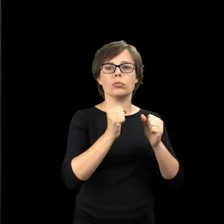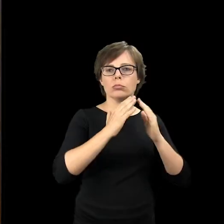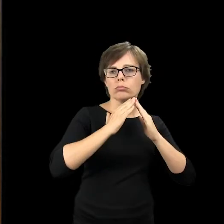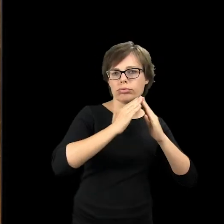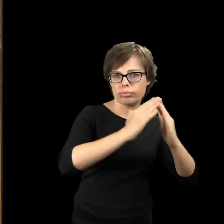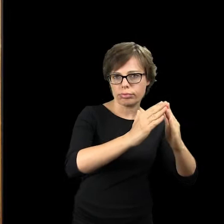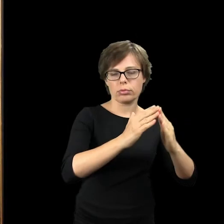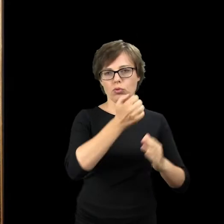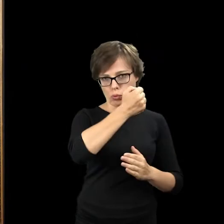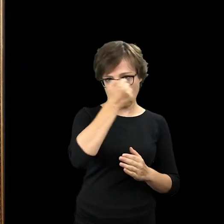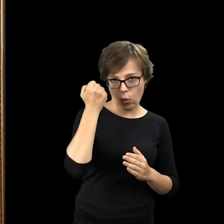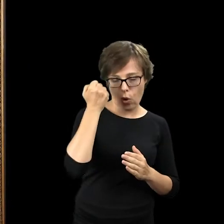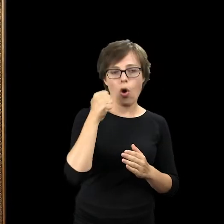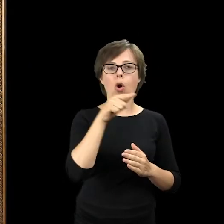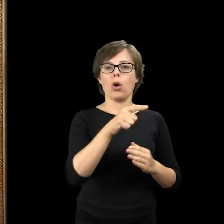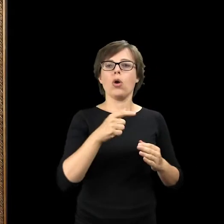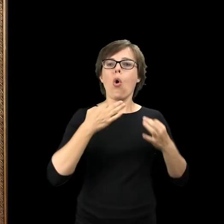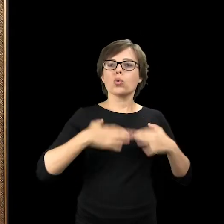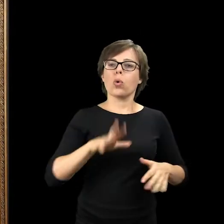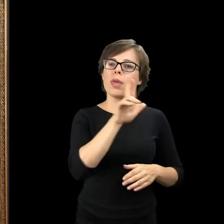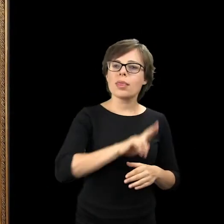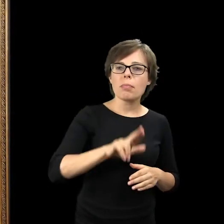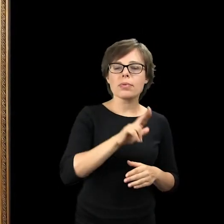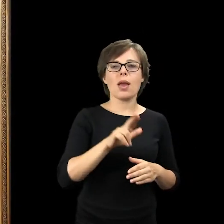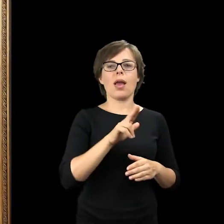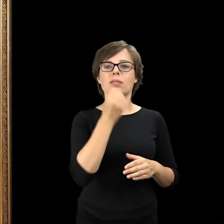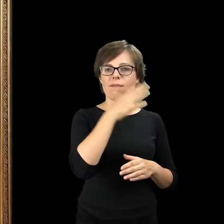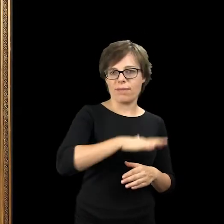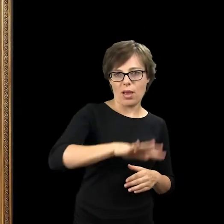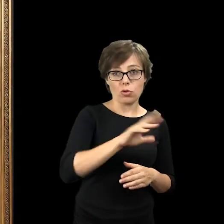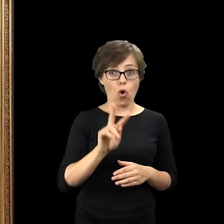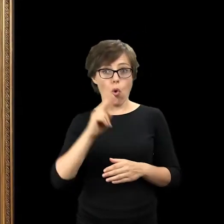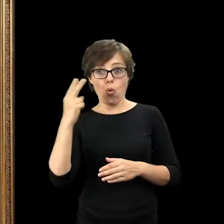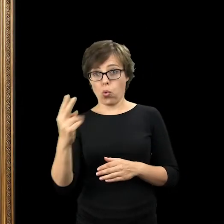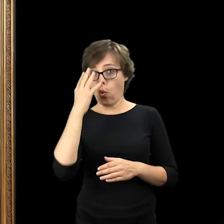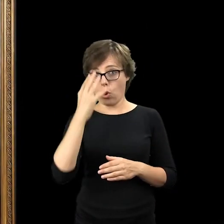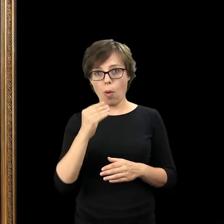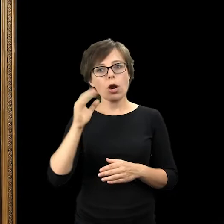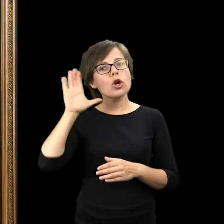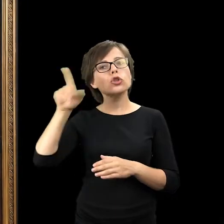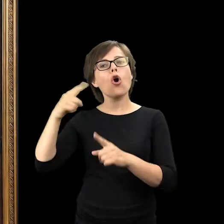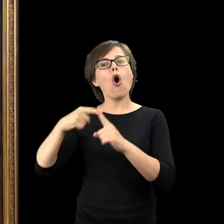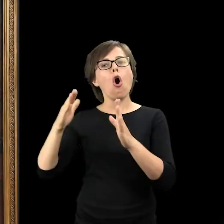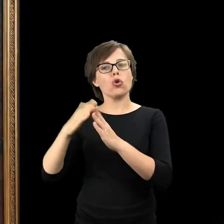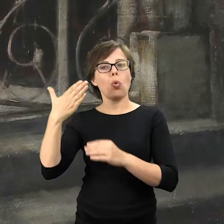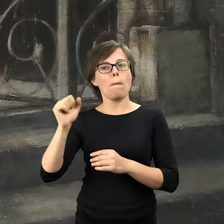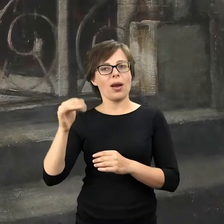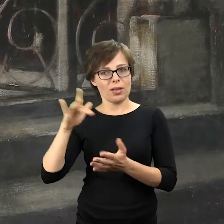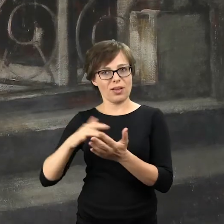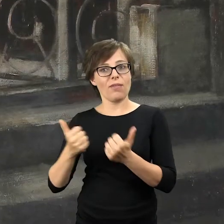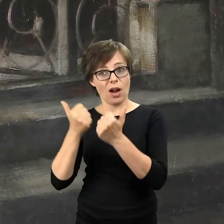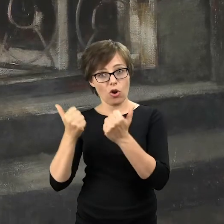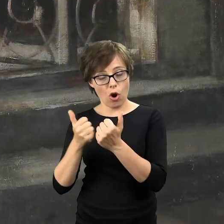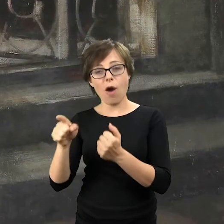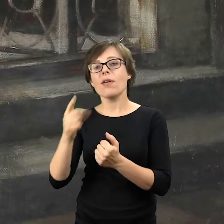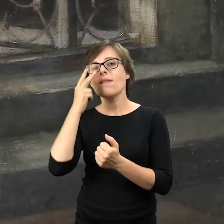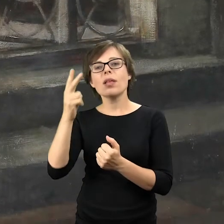Na drugim obrazie, który znajduje się w zbiorach Bazyliki Mariackiej w Krakowie, przedstawiona jest zakonnica,